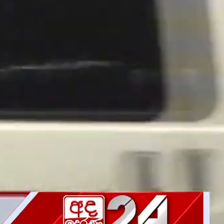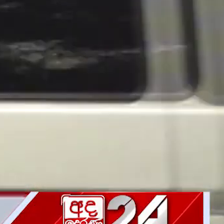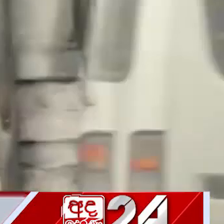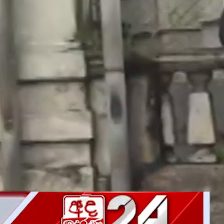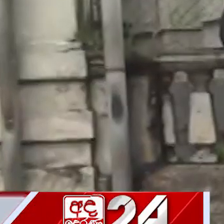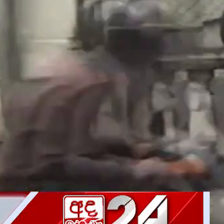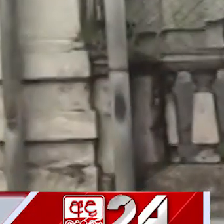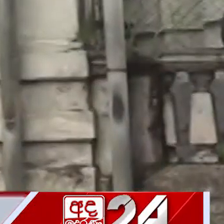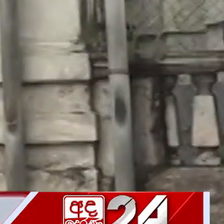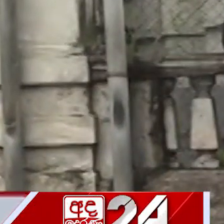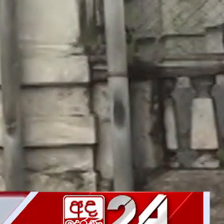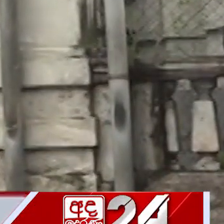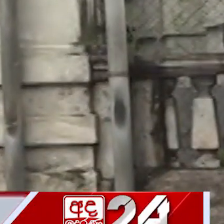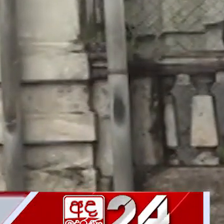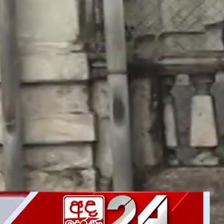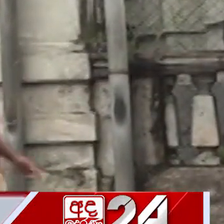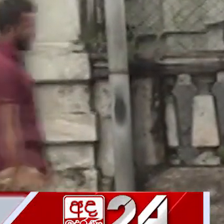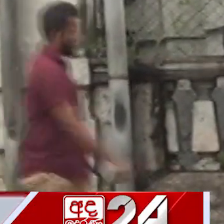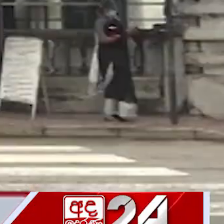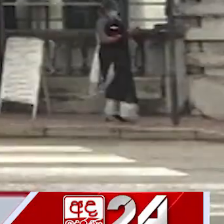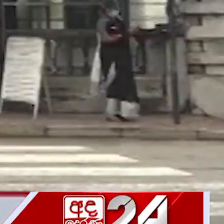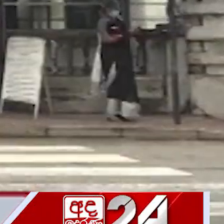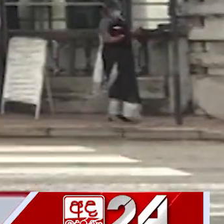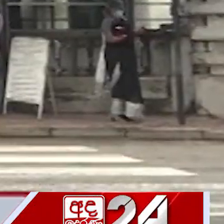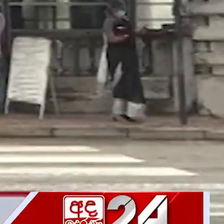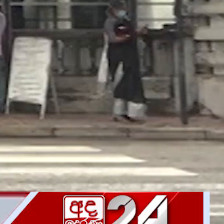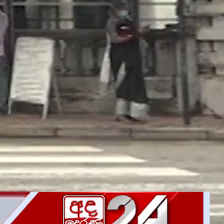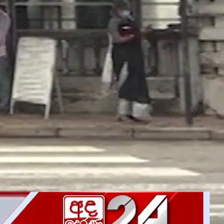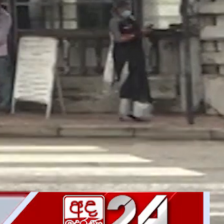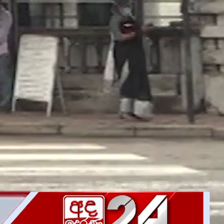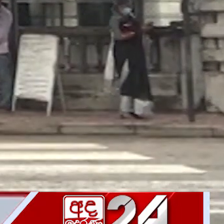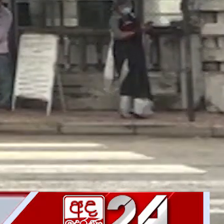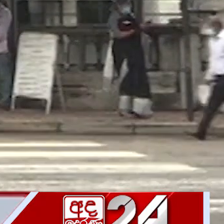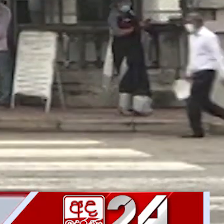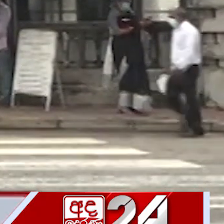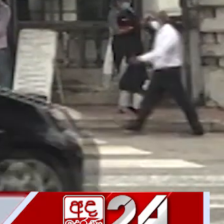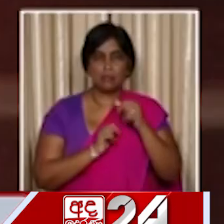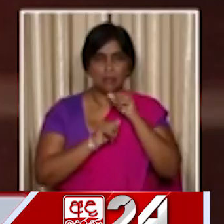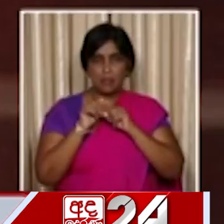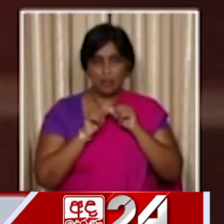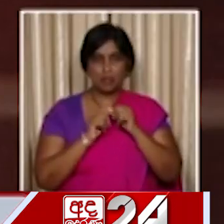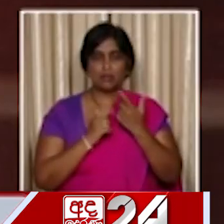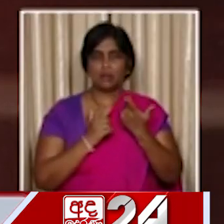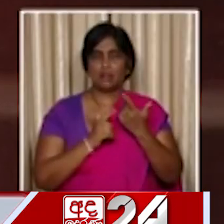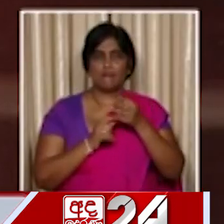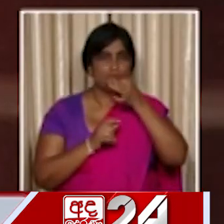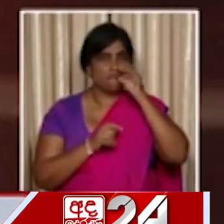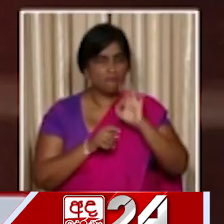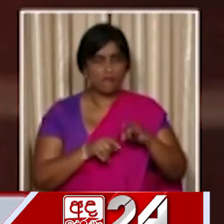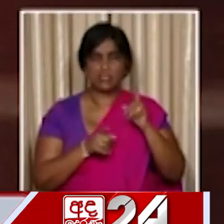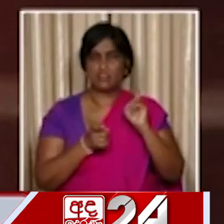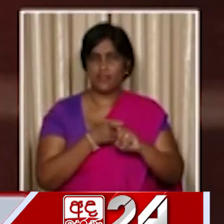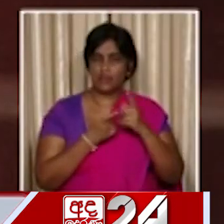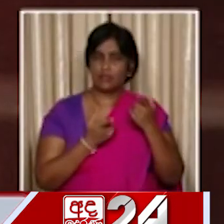නියෝග කළා. ඒ මනුෂ්‍ය ඝාතන හා සංවිධානාත්මක අපරාධ කොට්ටාසය අධිකරණයෙන් කරන ලද ඉල්ලීමක් සලකා බලමින්. මේ අතර අද